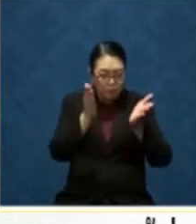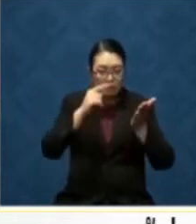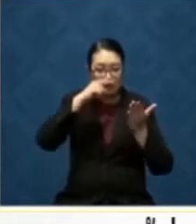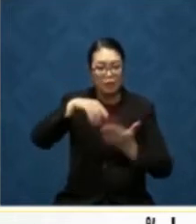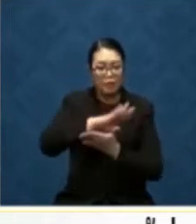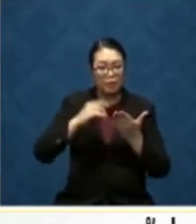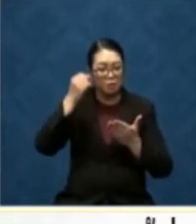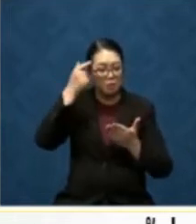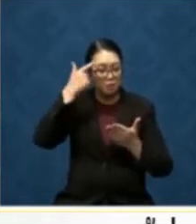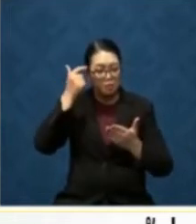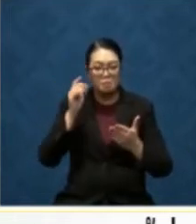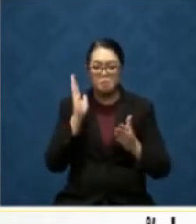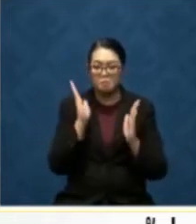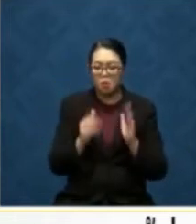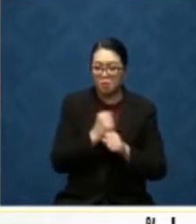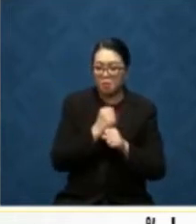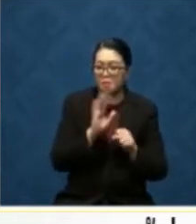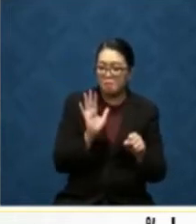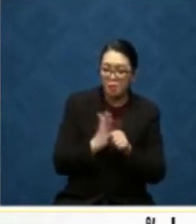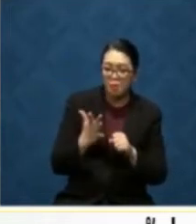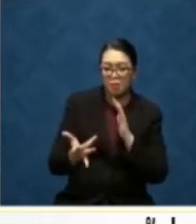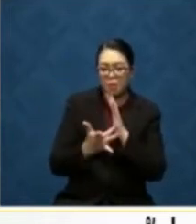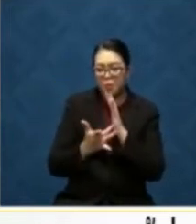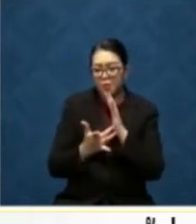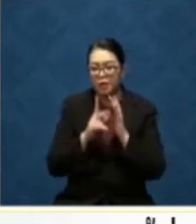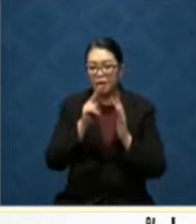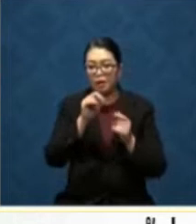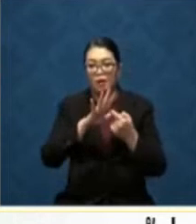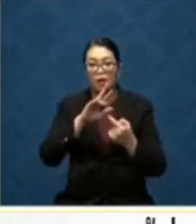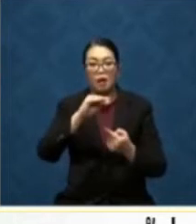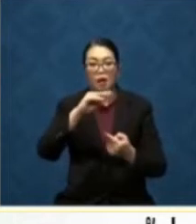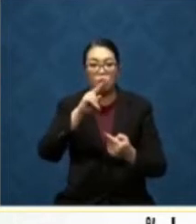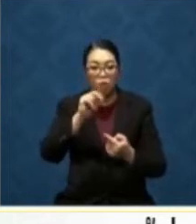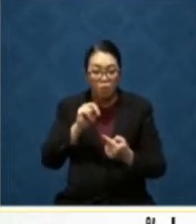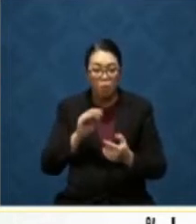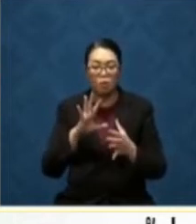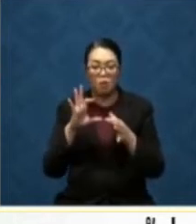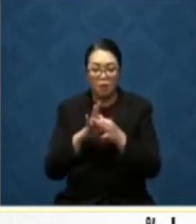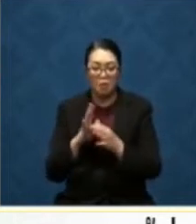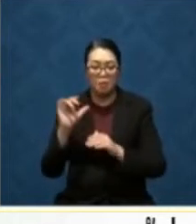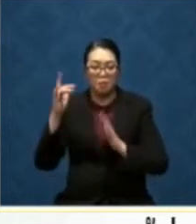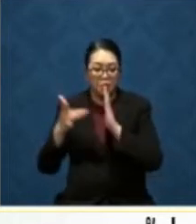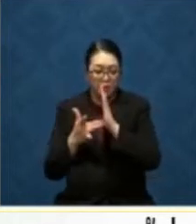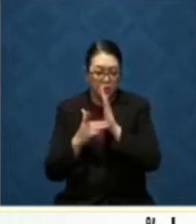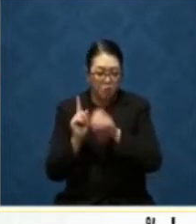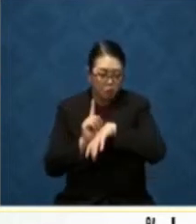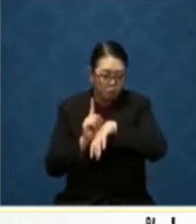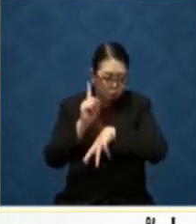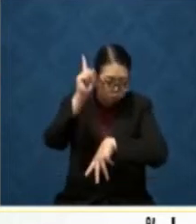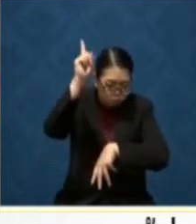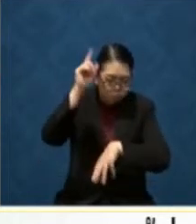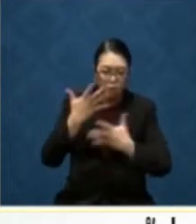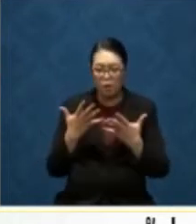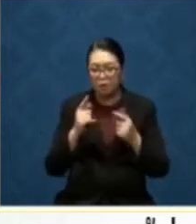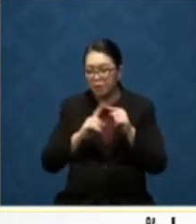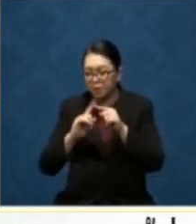และที่ขาดแครงของประเทศเราไม่วาจะเป็นนานนเทคโนโโีบายโอเทคโโยีอ proposing